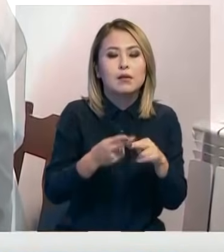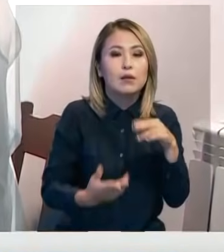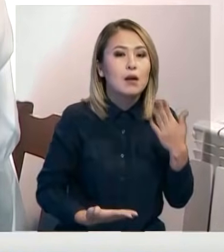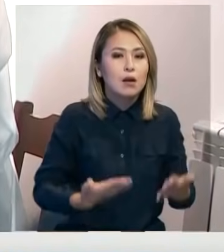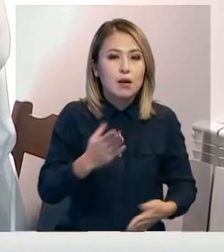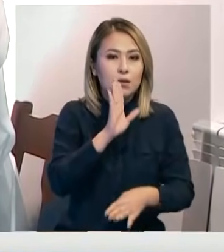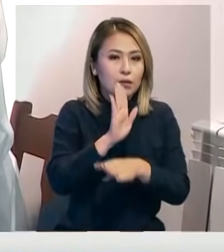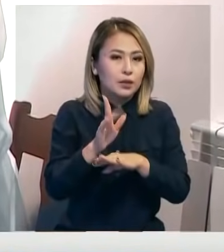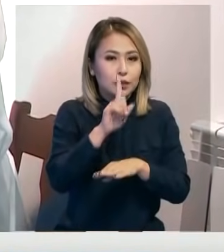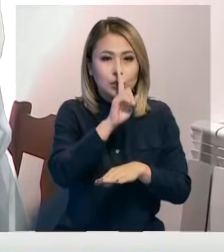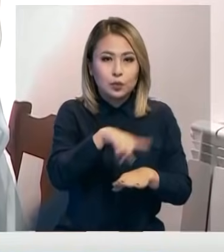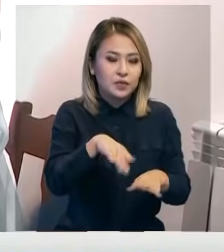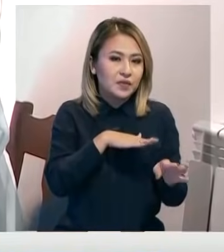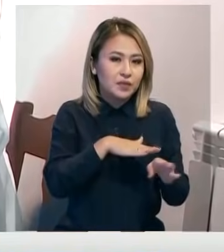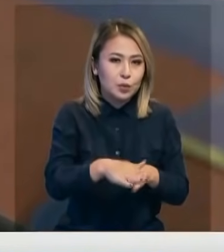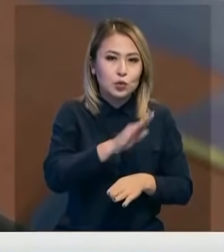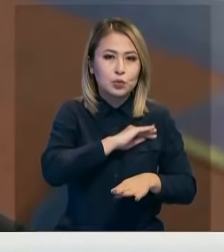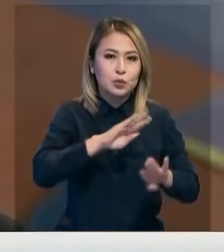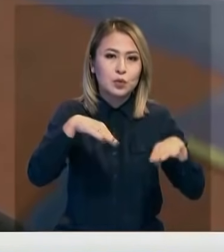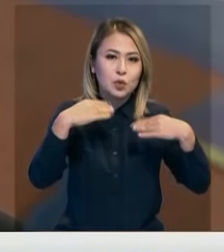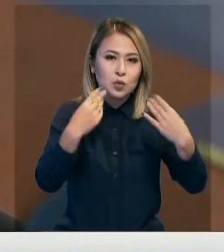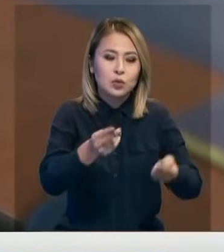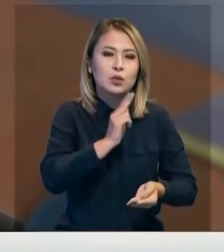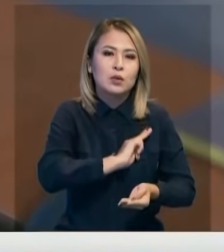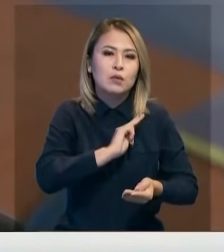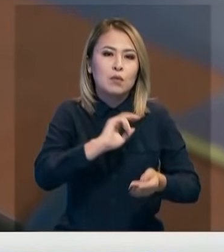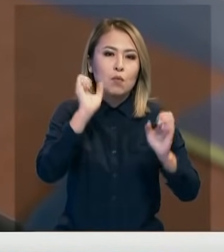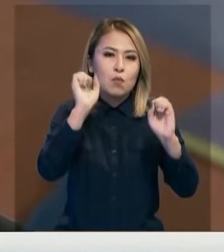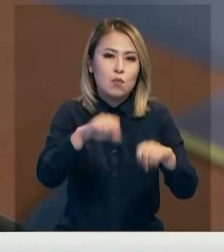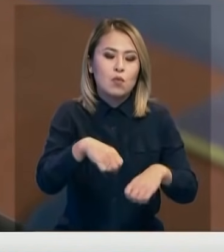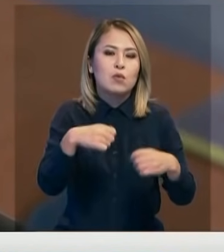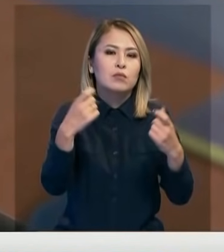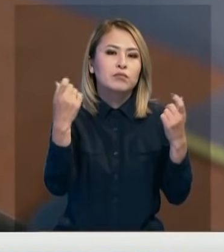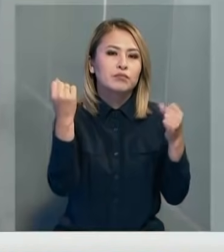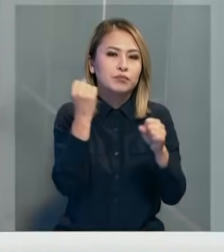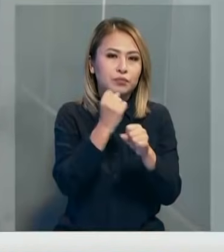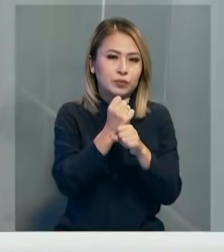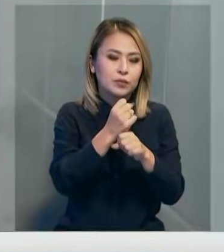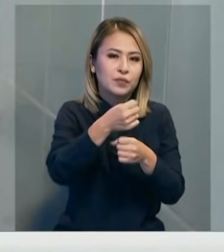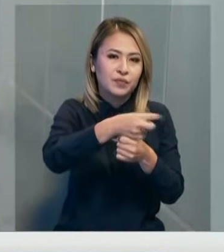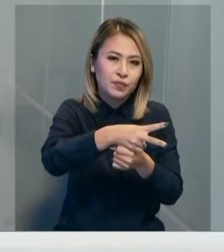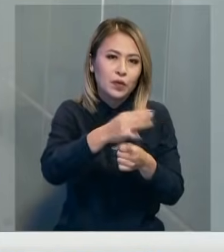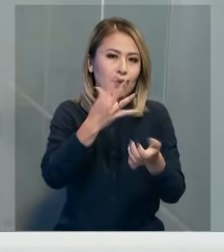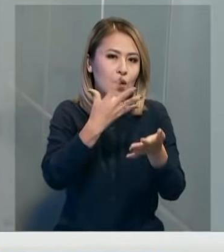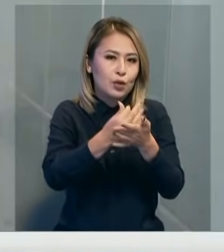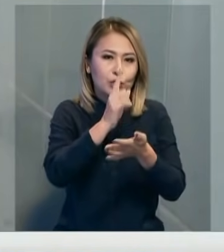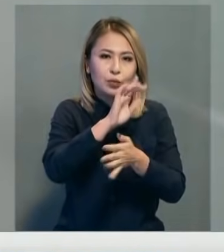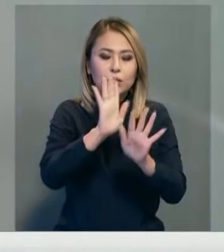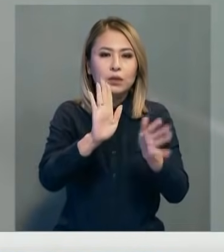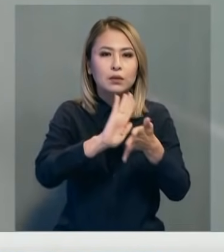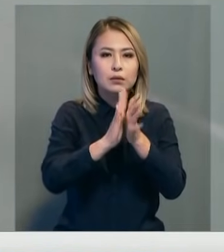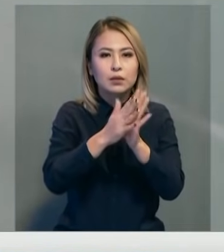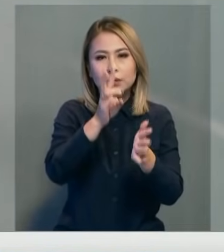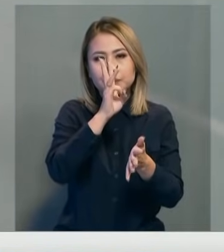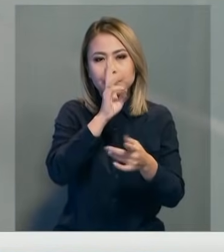аталған талаптар орындалмаса, жұмыс беруші қызметтен шектей алады және ешқандай ақы төлемейді. Тек екі жақты келісім болса ғана